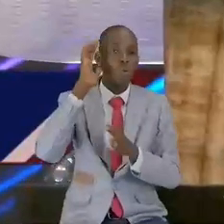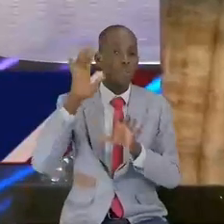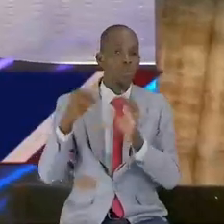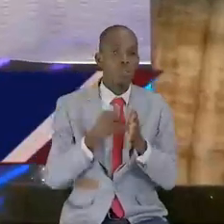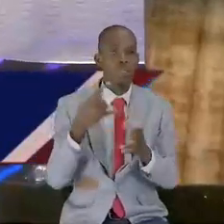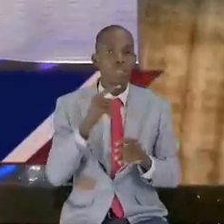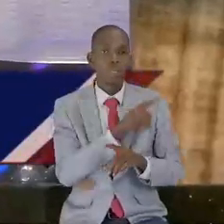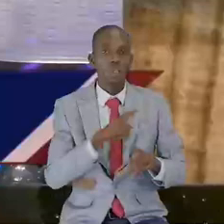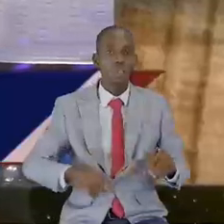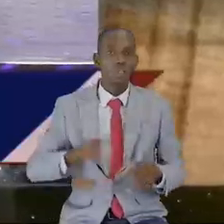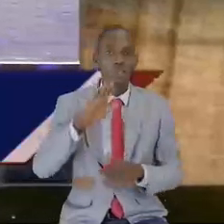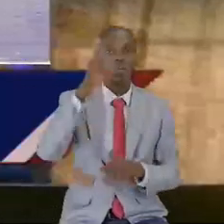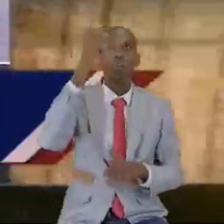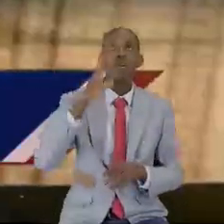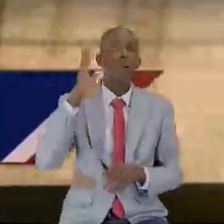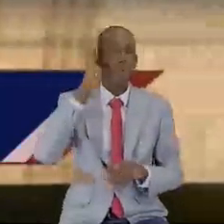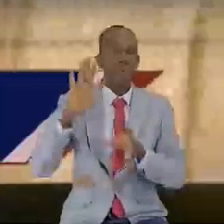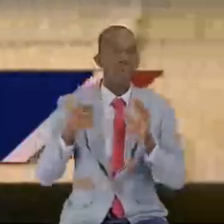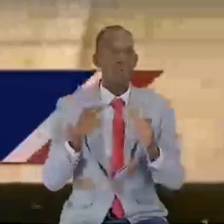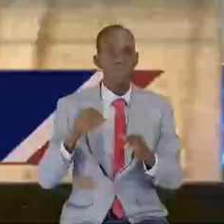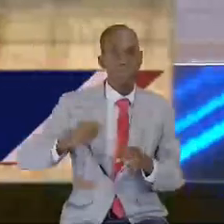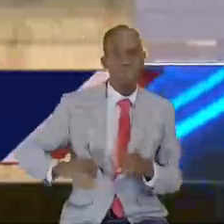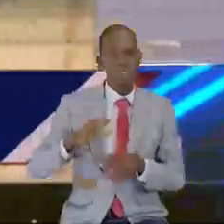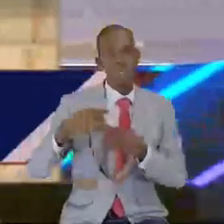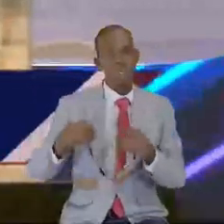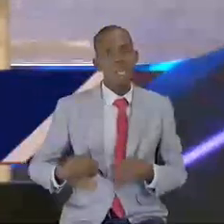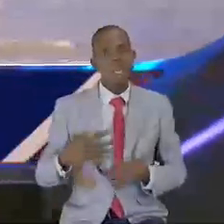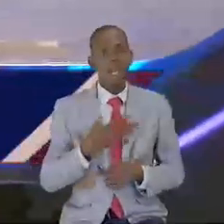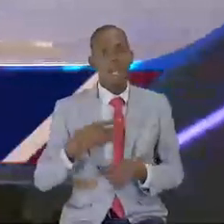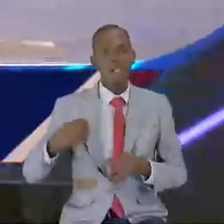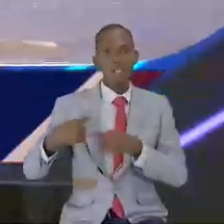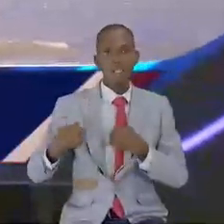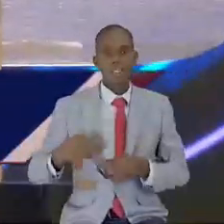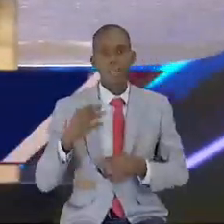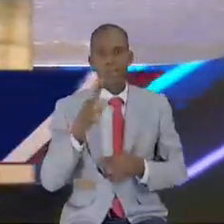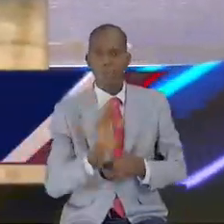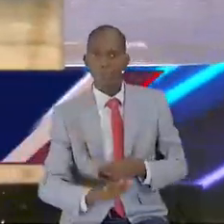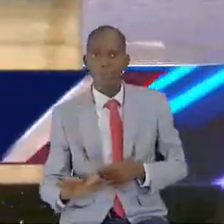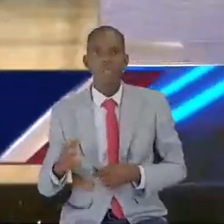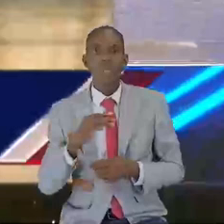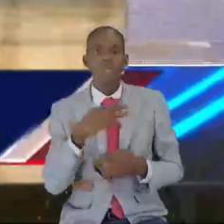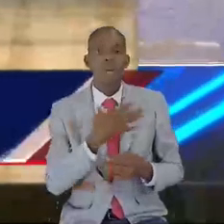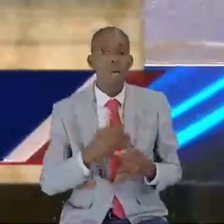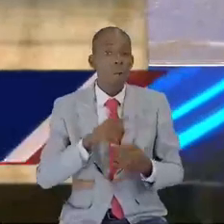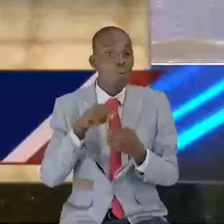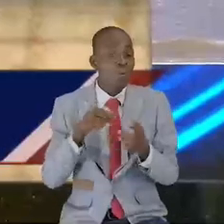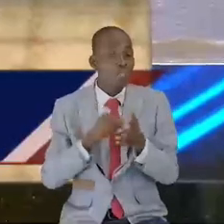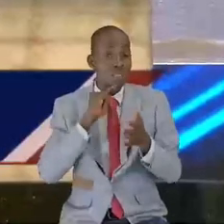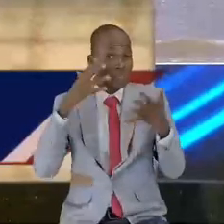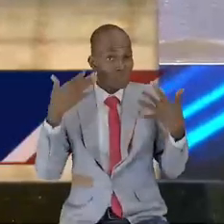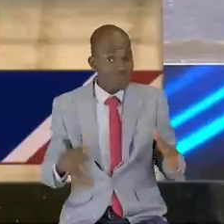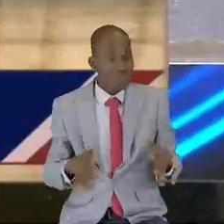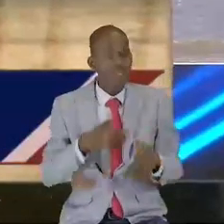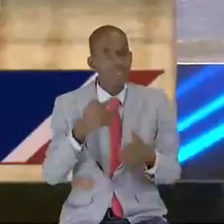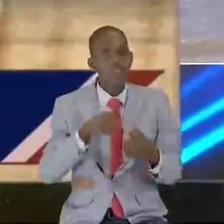Dieu circoncira ton cœur et le cœur de ta postérité. Et quand c'est fait, tu aimeras l'Éternel ton